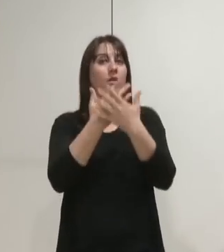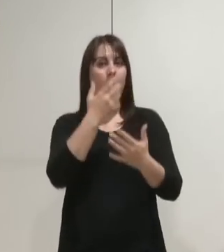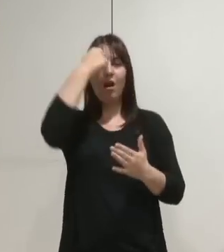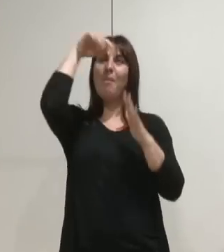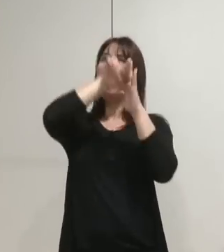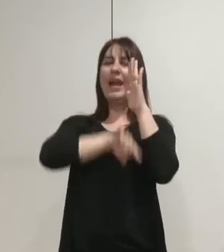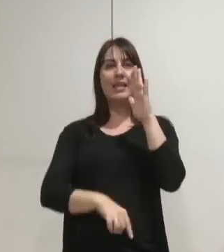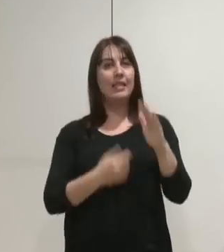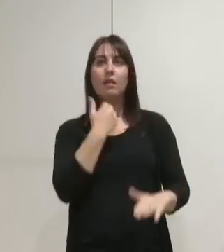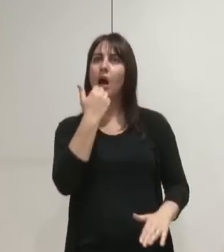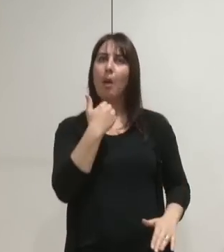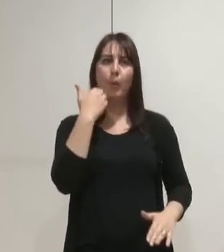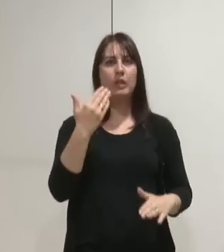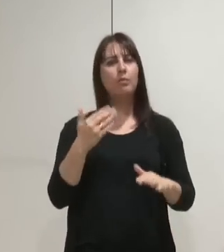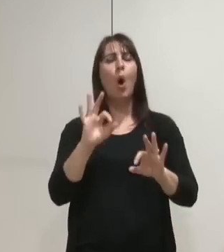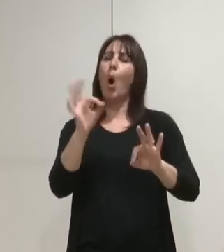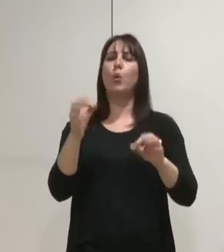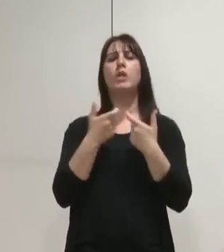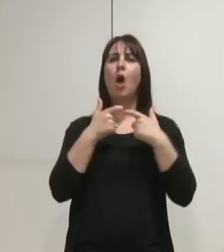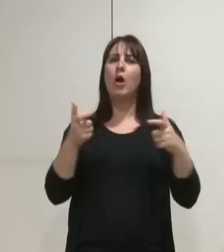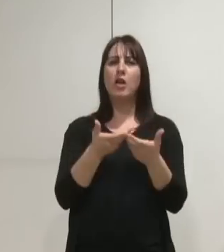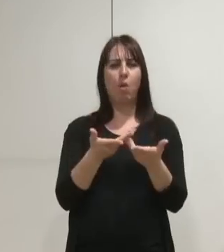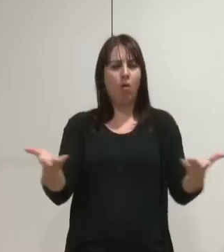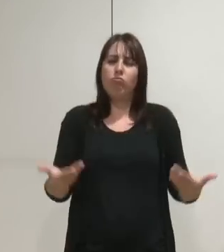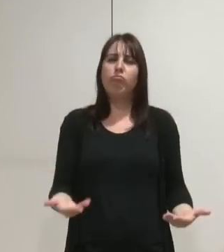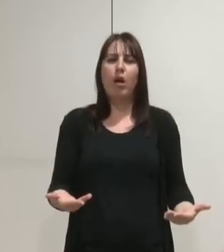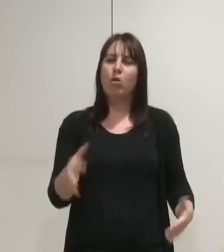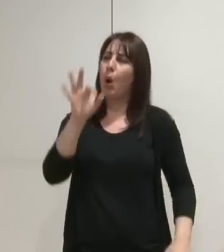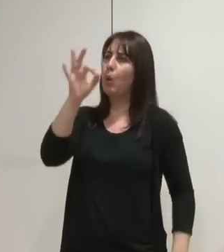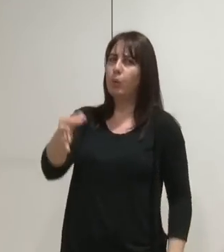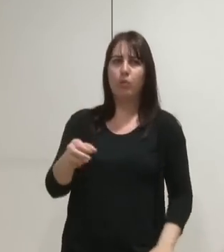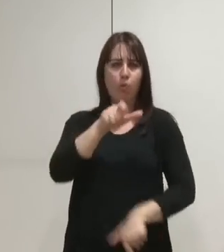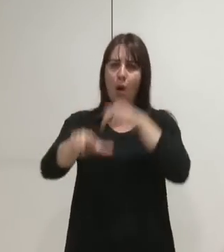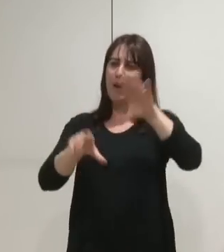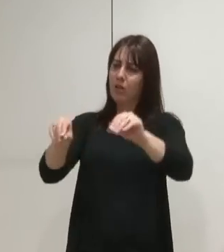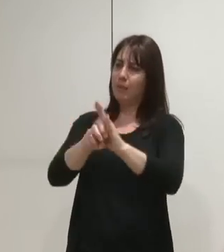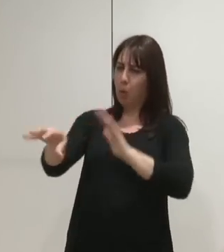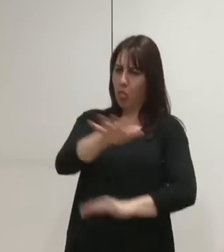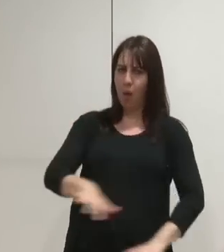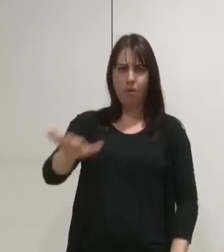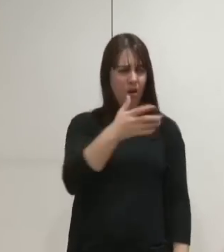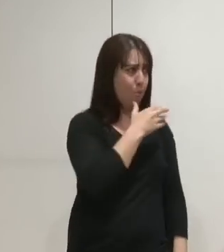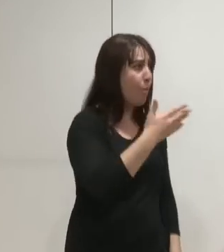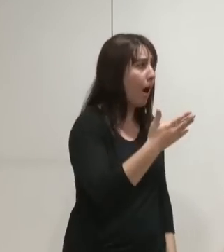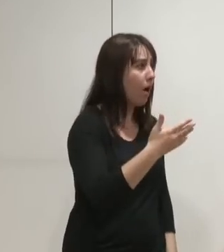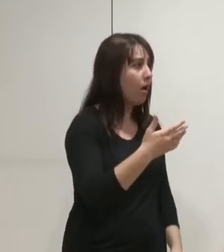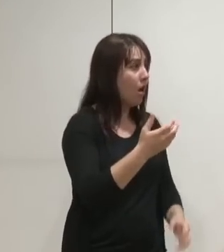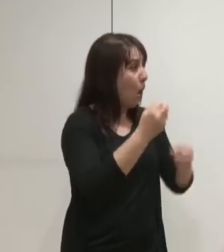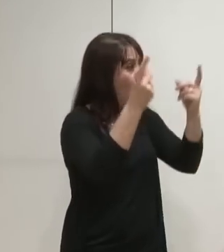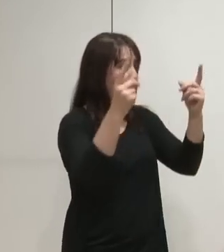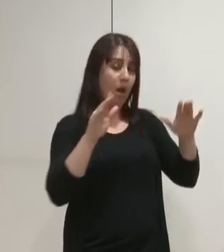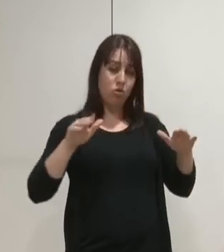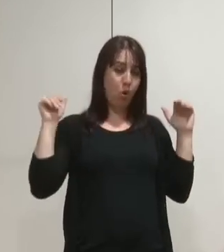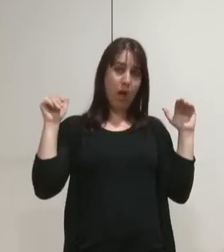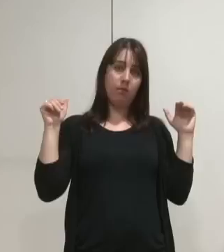inspire pas suffisamment pour prendre cet engagement là devant les Grenoblois bon je très bien dontacte c'est